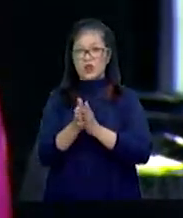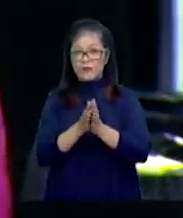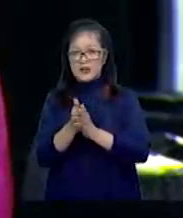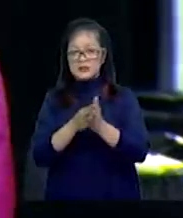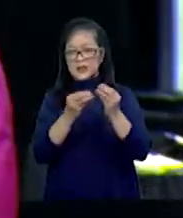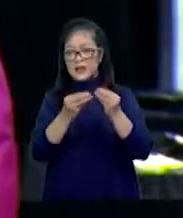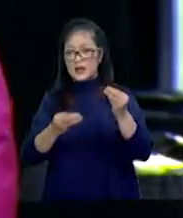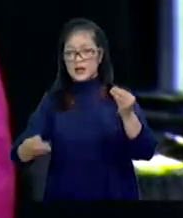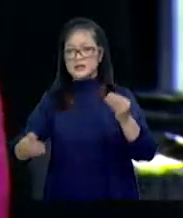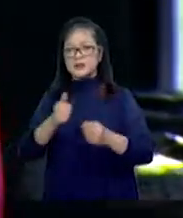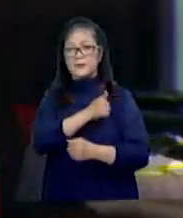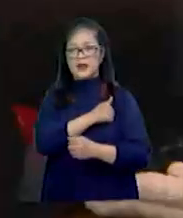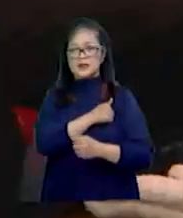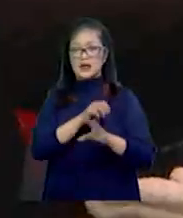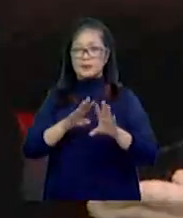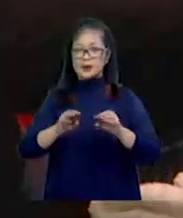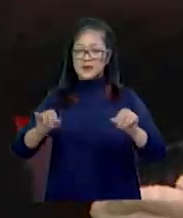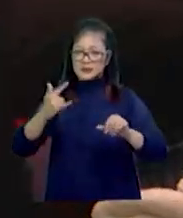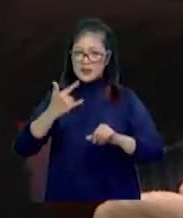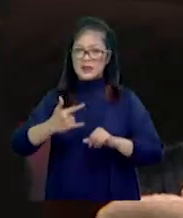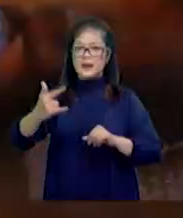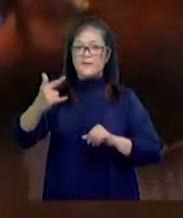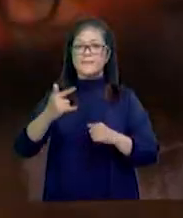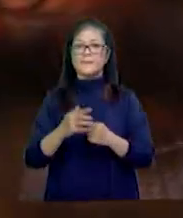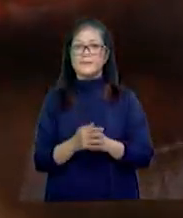untuk terus berkarya dan mengukir prestasi.